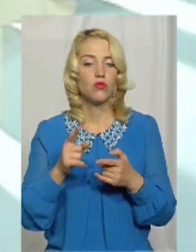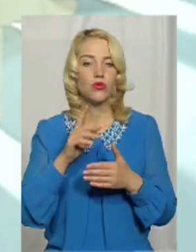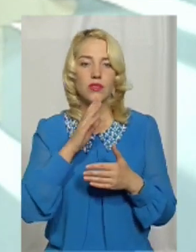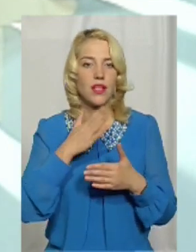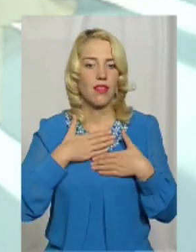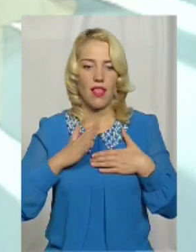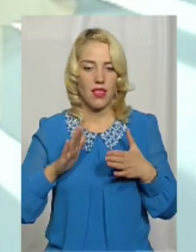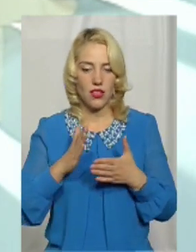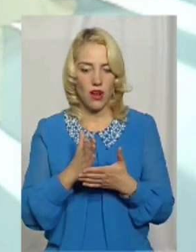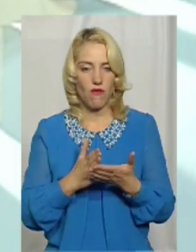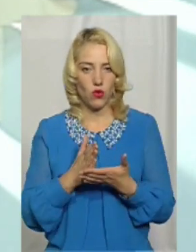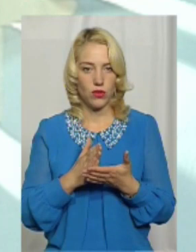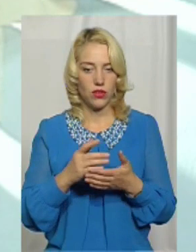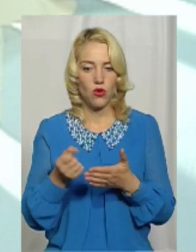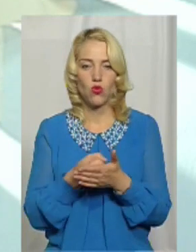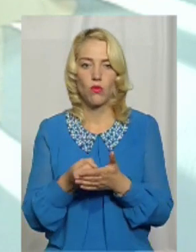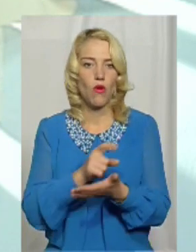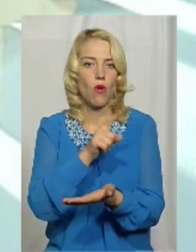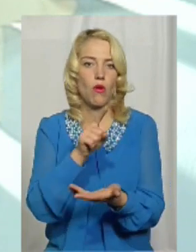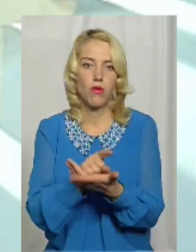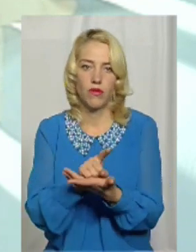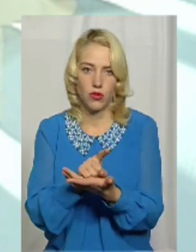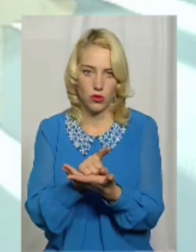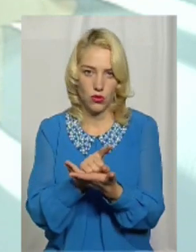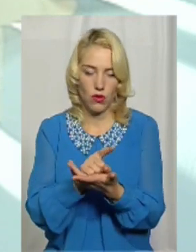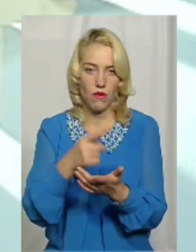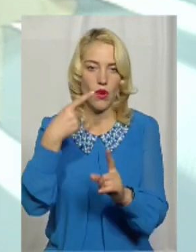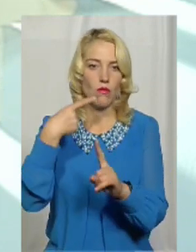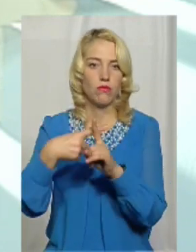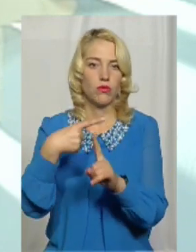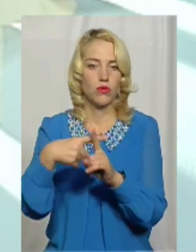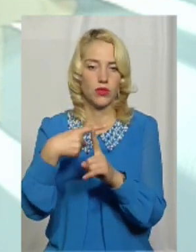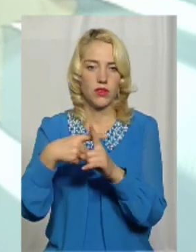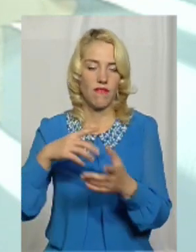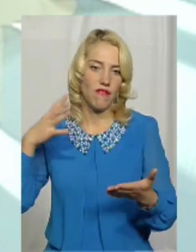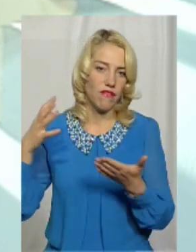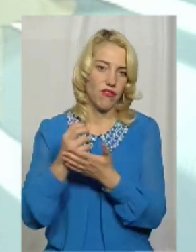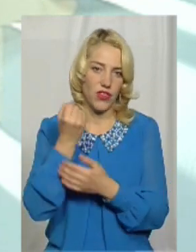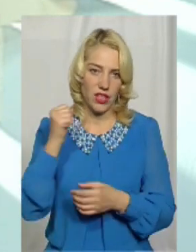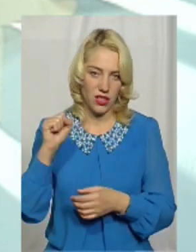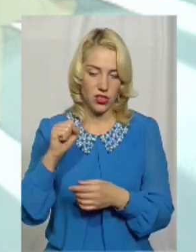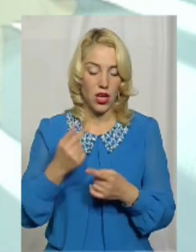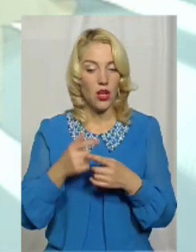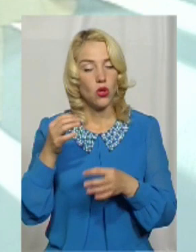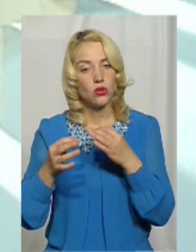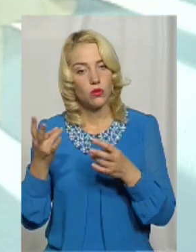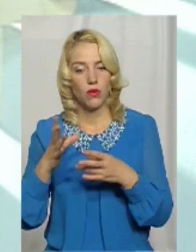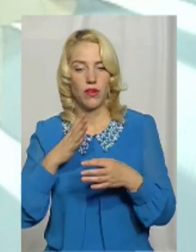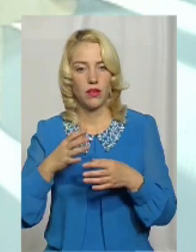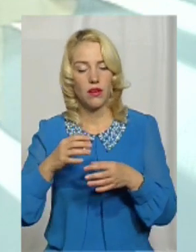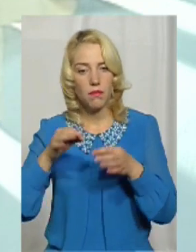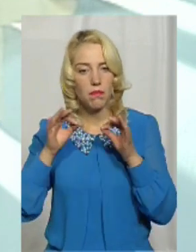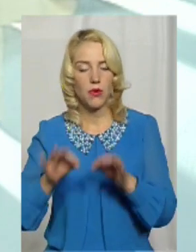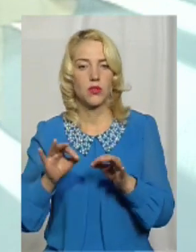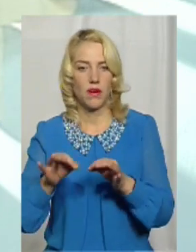наша функція добитися обов'язкового виграшу справи. Є суд, який має вирішити її по справедливості